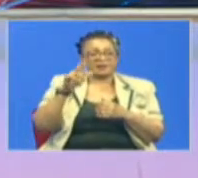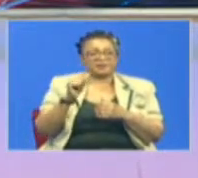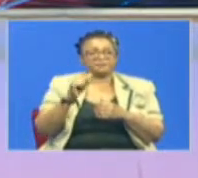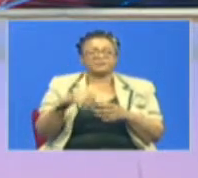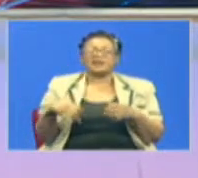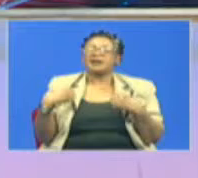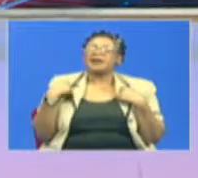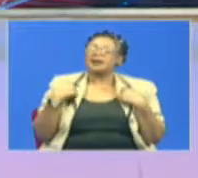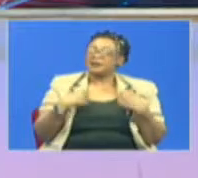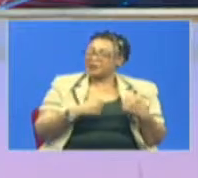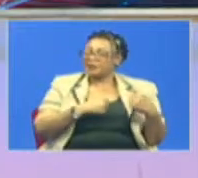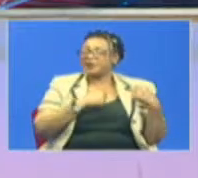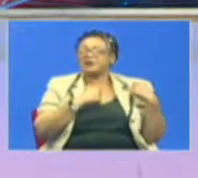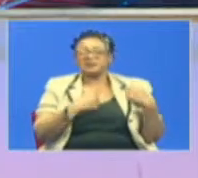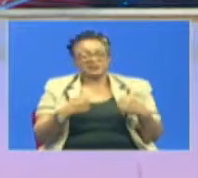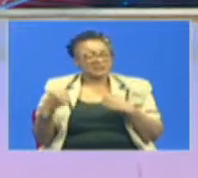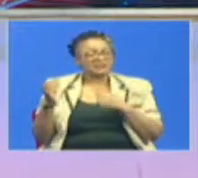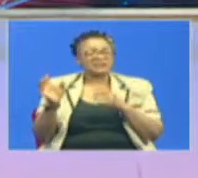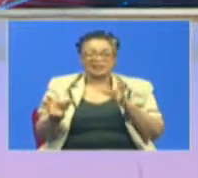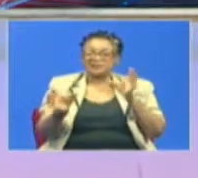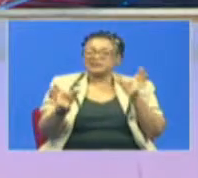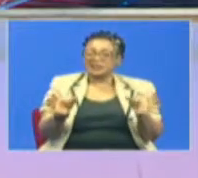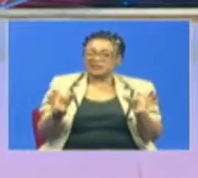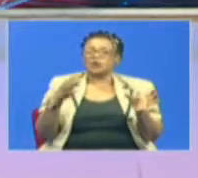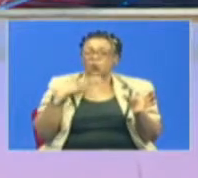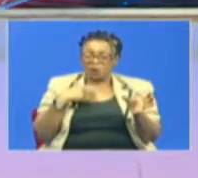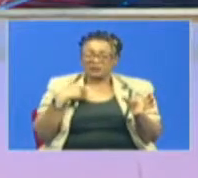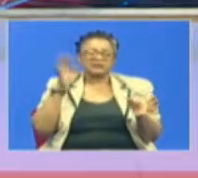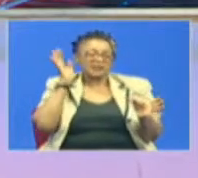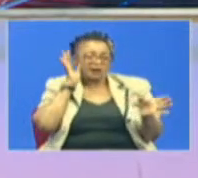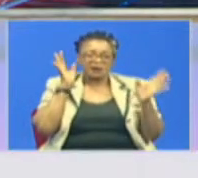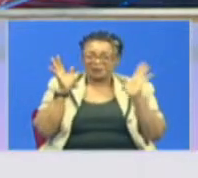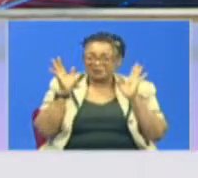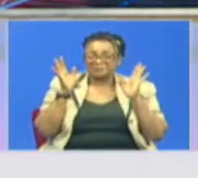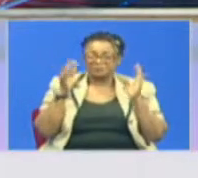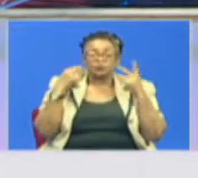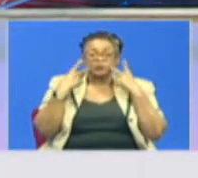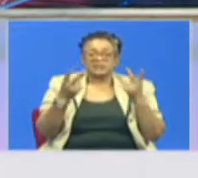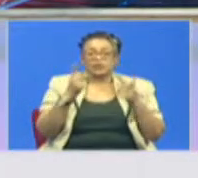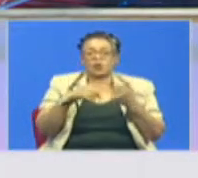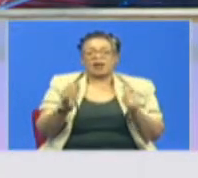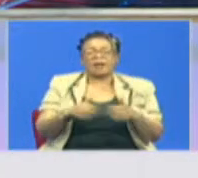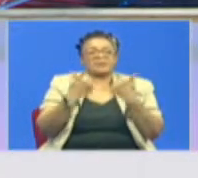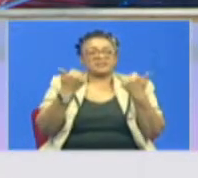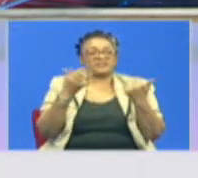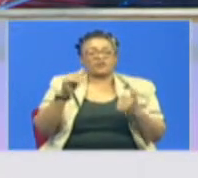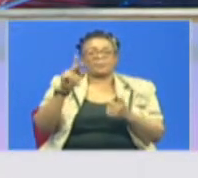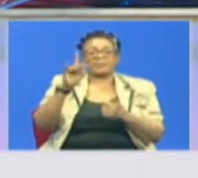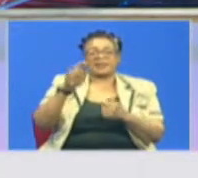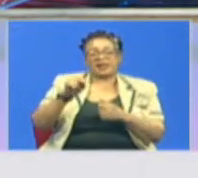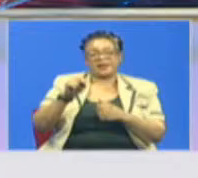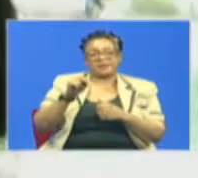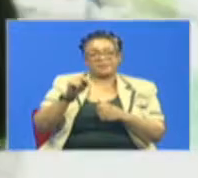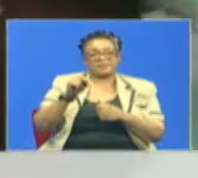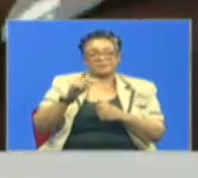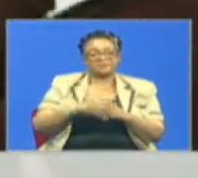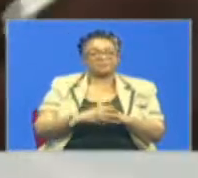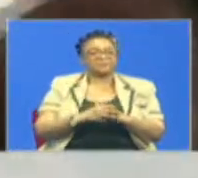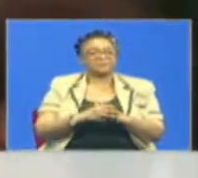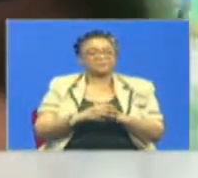walipigana huku kila upande ukitaka usikike. Tupate mambo yalivyokuwa kutoka kwake Kennedy Mureithi.